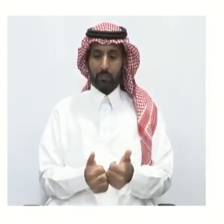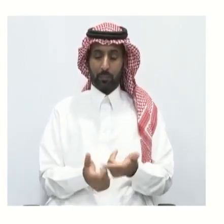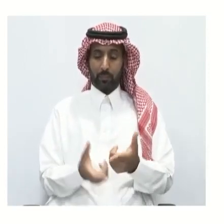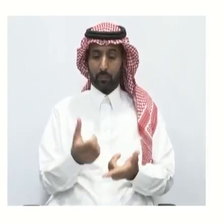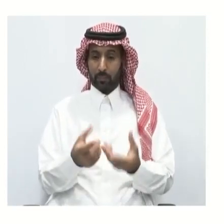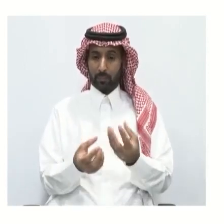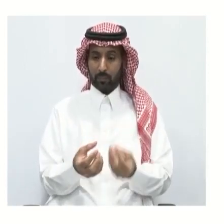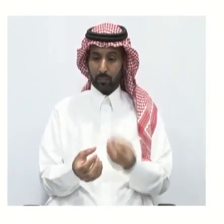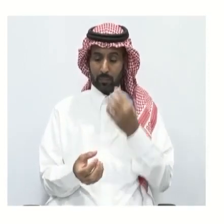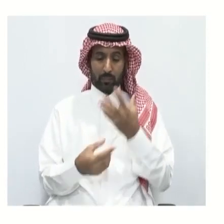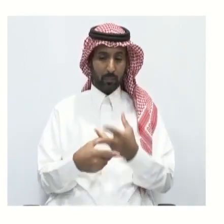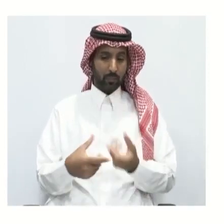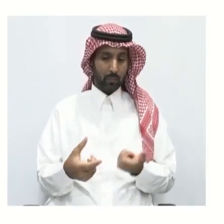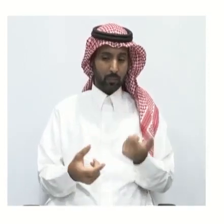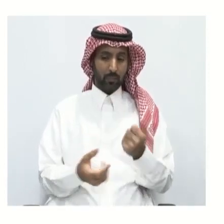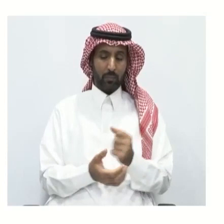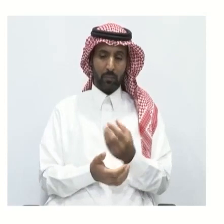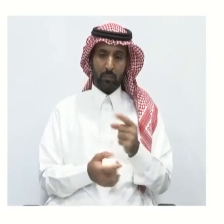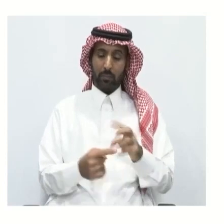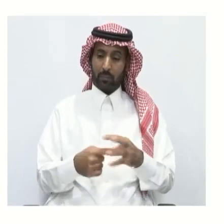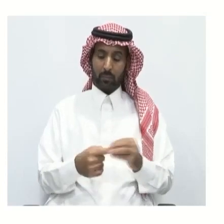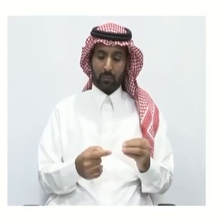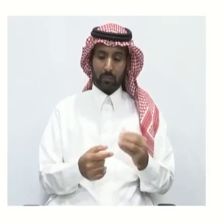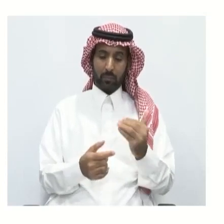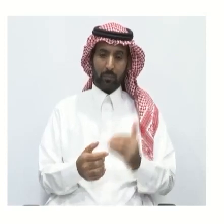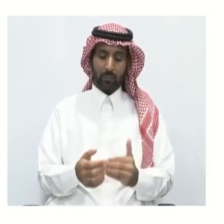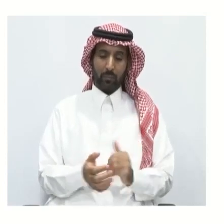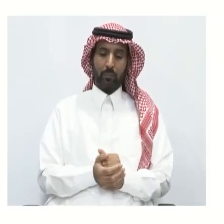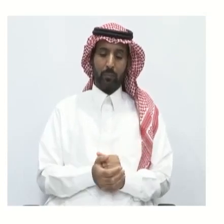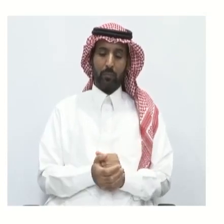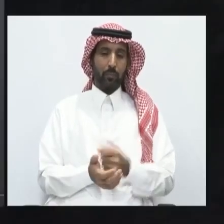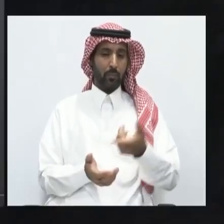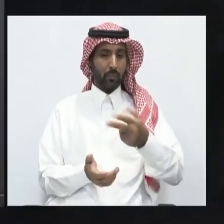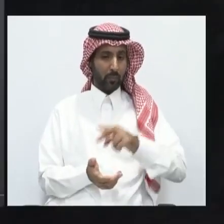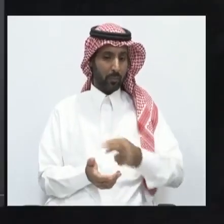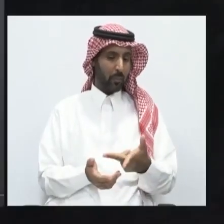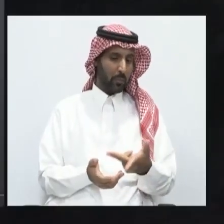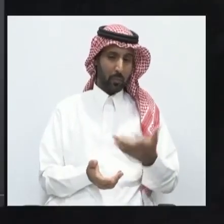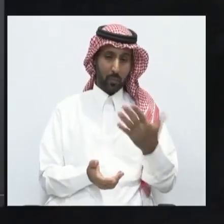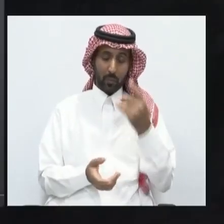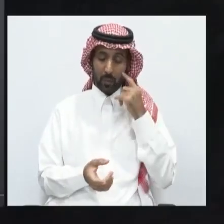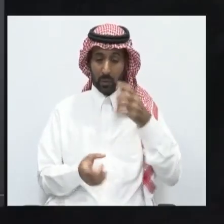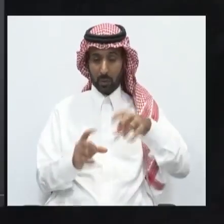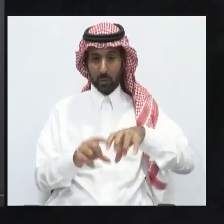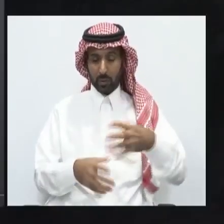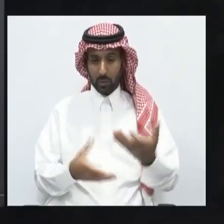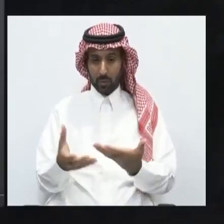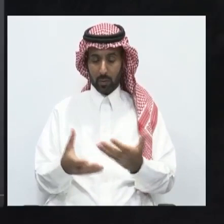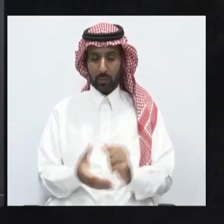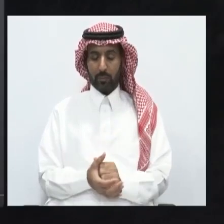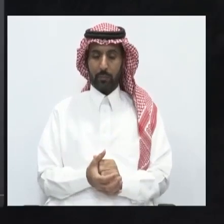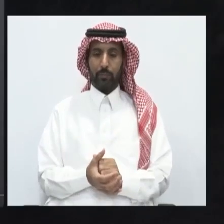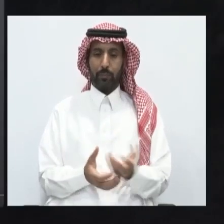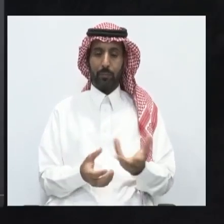تقلل كميه الناتج المرغوب فيه اذا قد تنتج مواد اخرى غير متوقعه بسبب تفاعلات التنافس